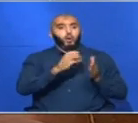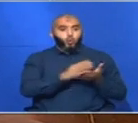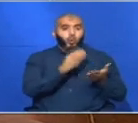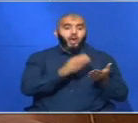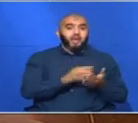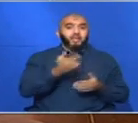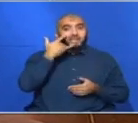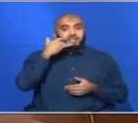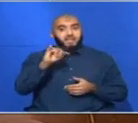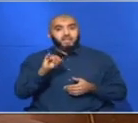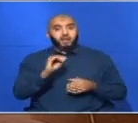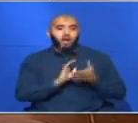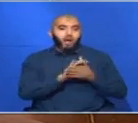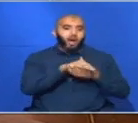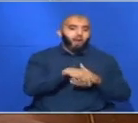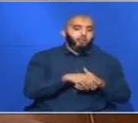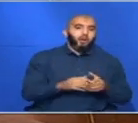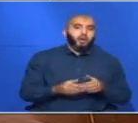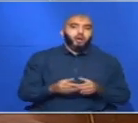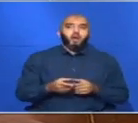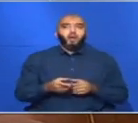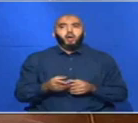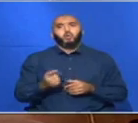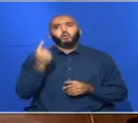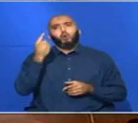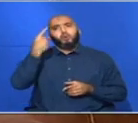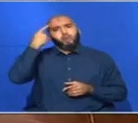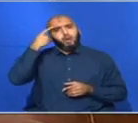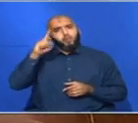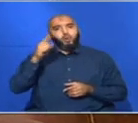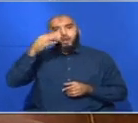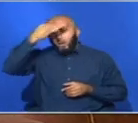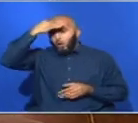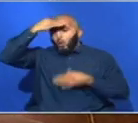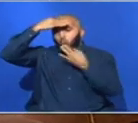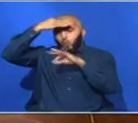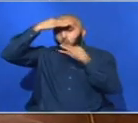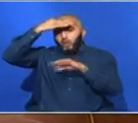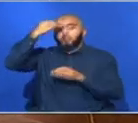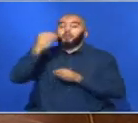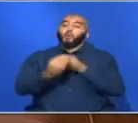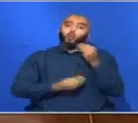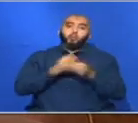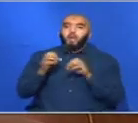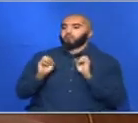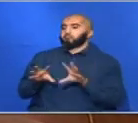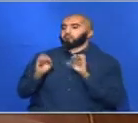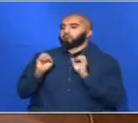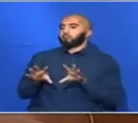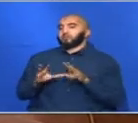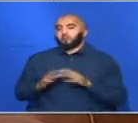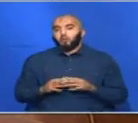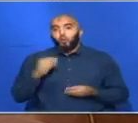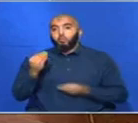الا الاستشهاد او رقيه او عالم او متعلم يعني